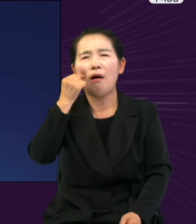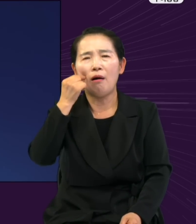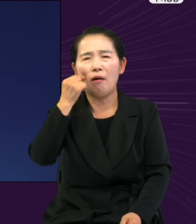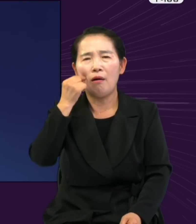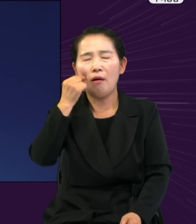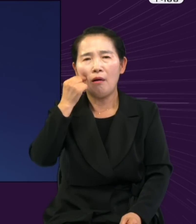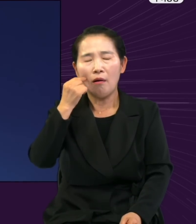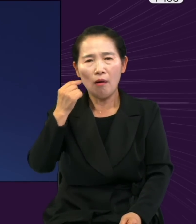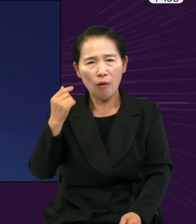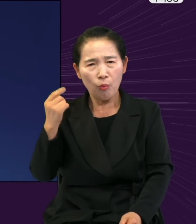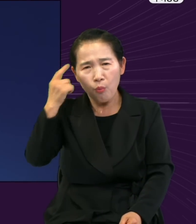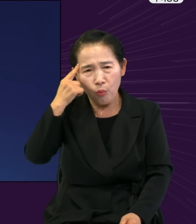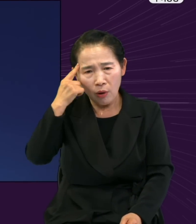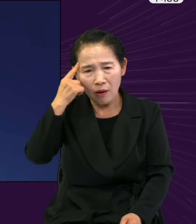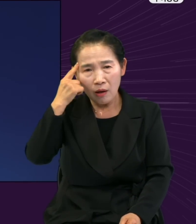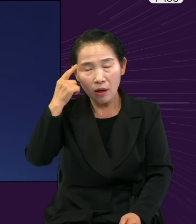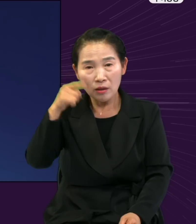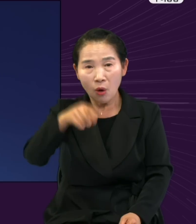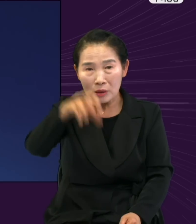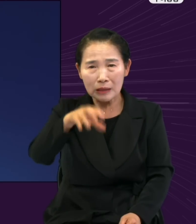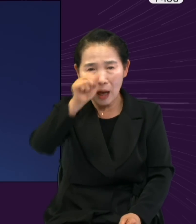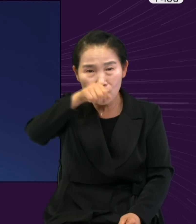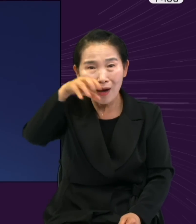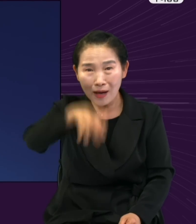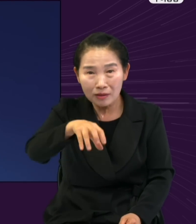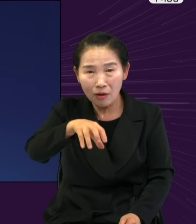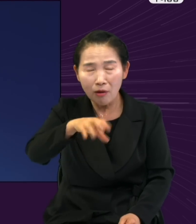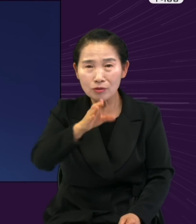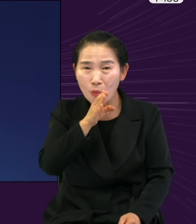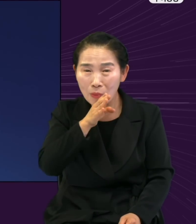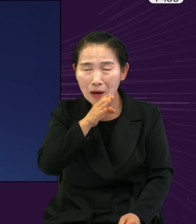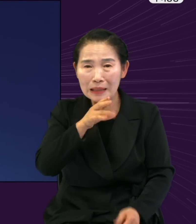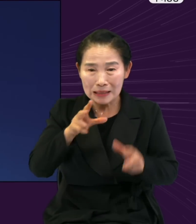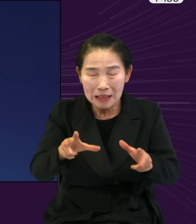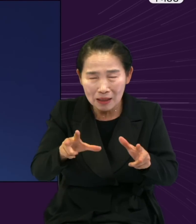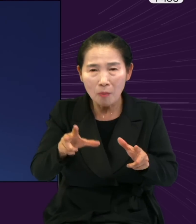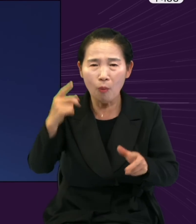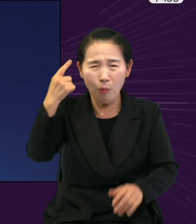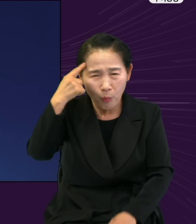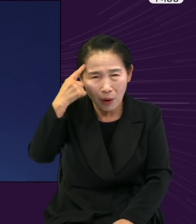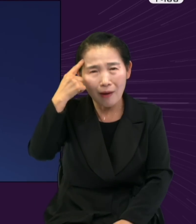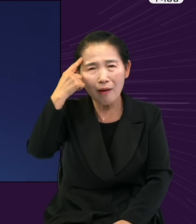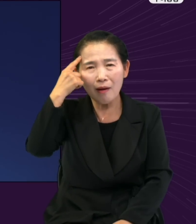와서 정말? 이라는 수많은 질문들이 저에게 있었습니다.